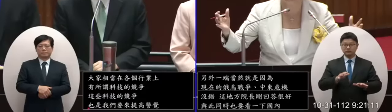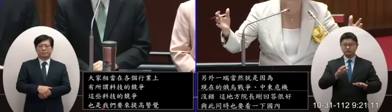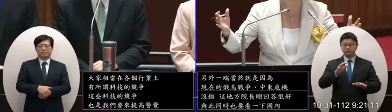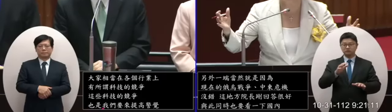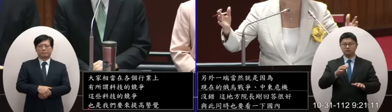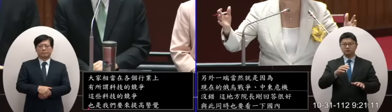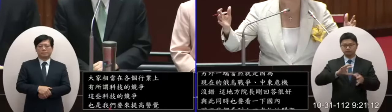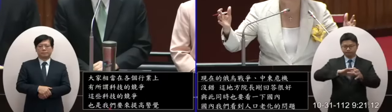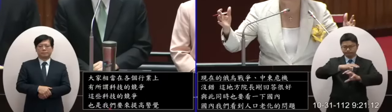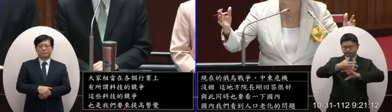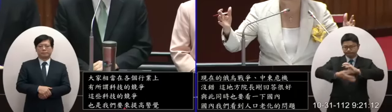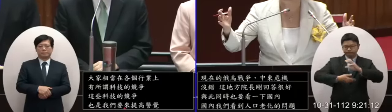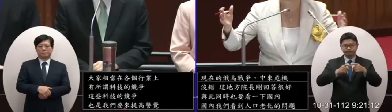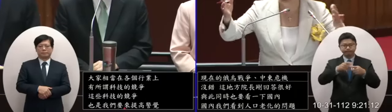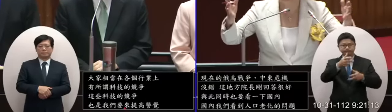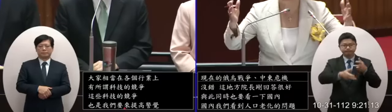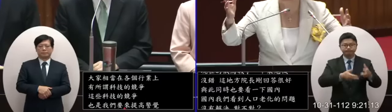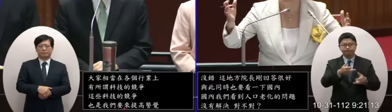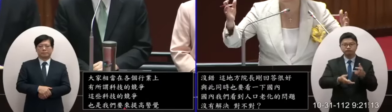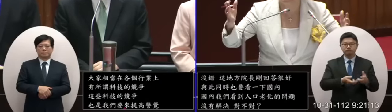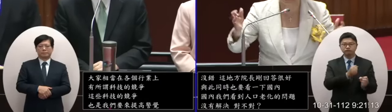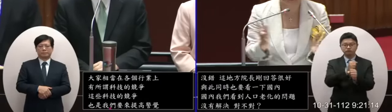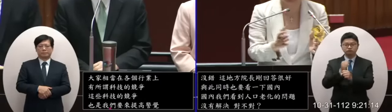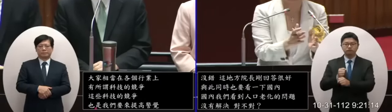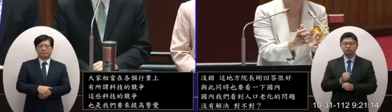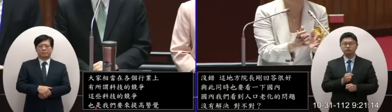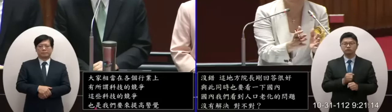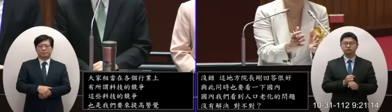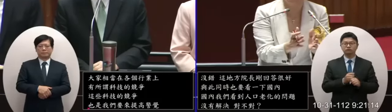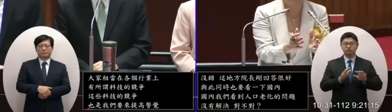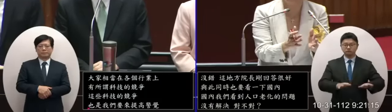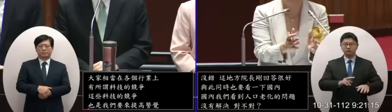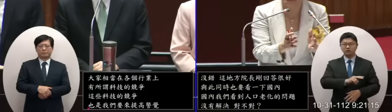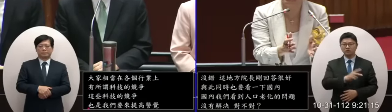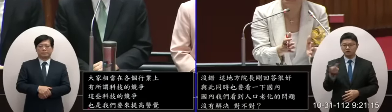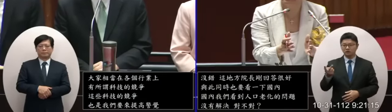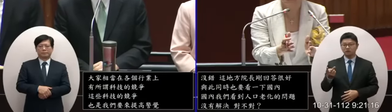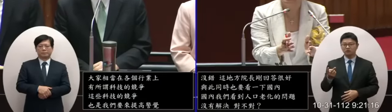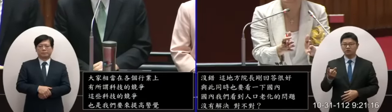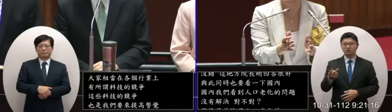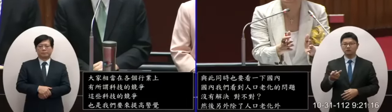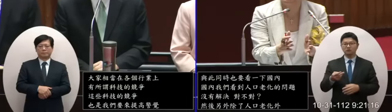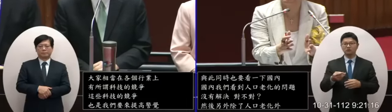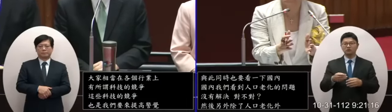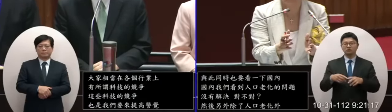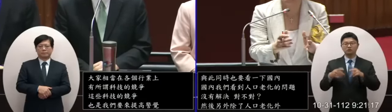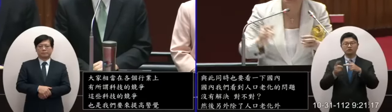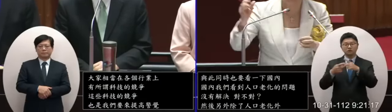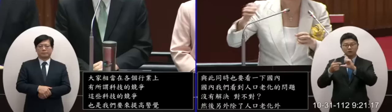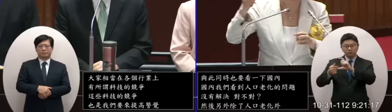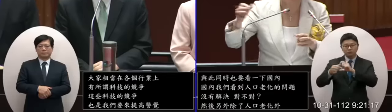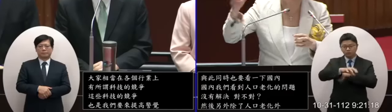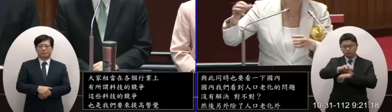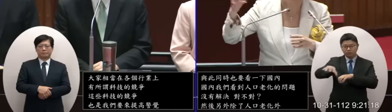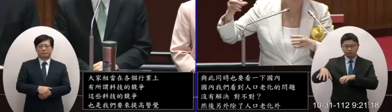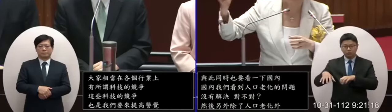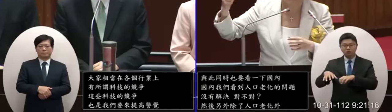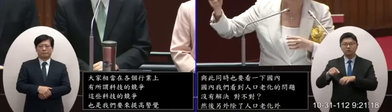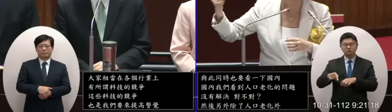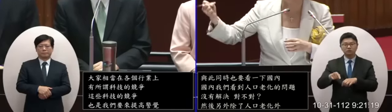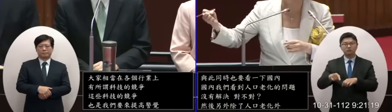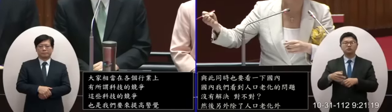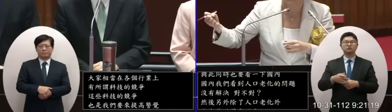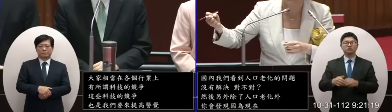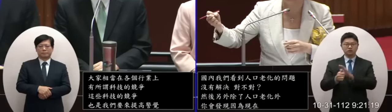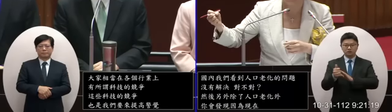球的这个供应链的这个作业的方式，现在转到区域的这个经济链，所以它就会产生一个